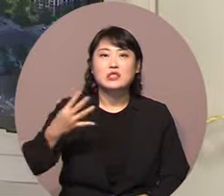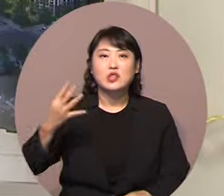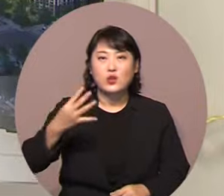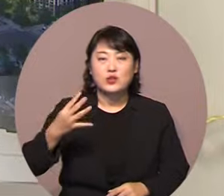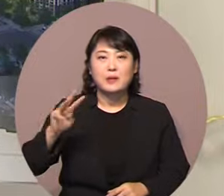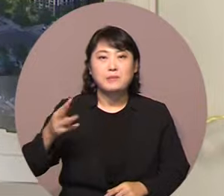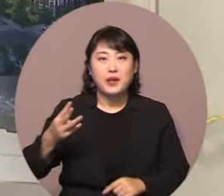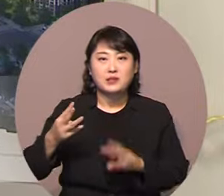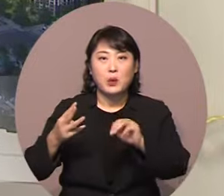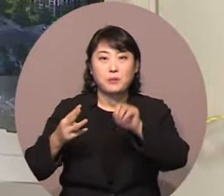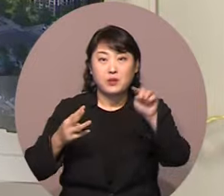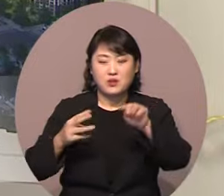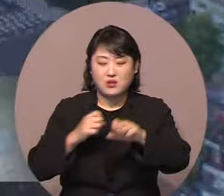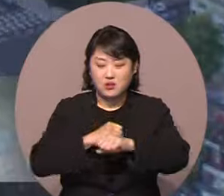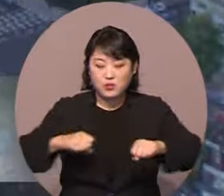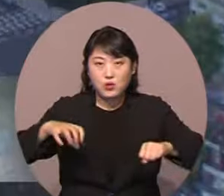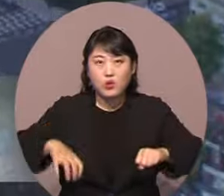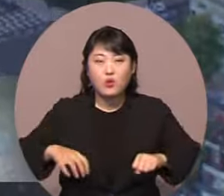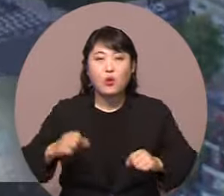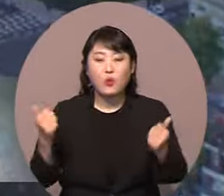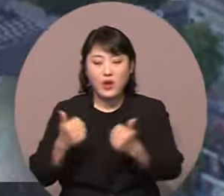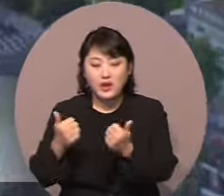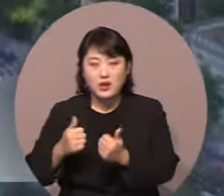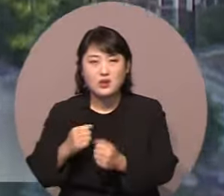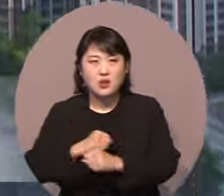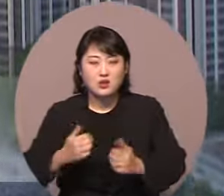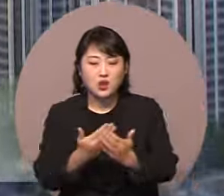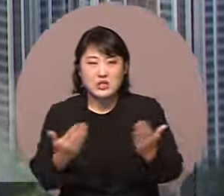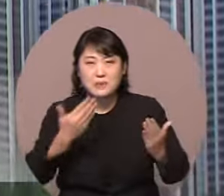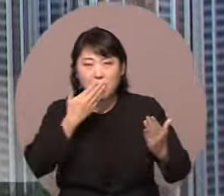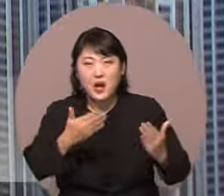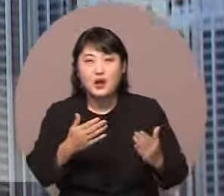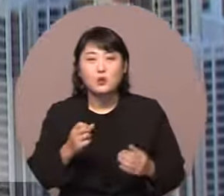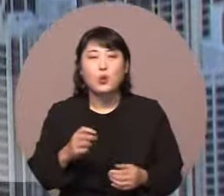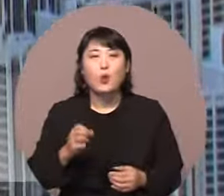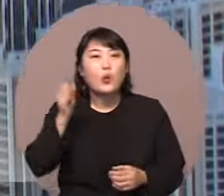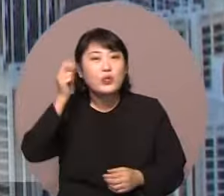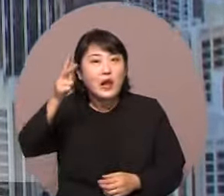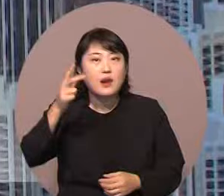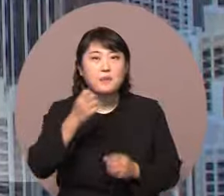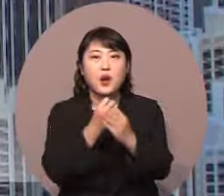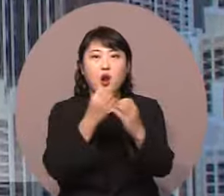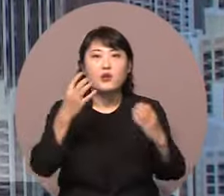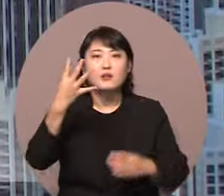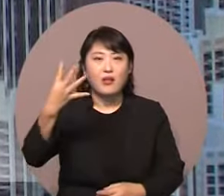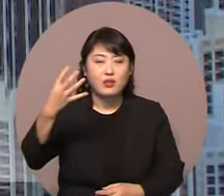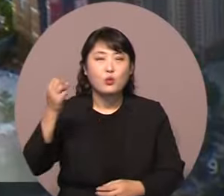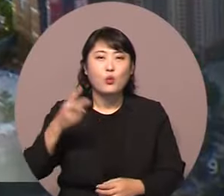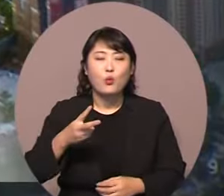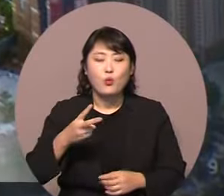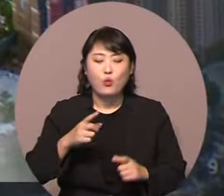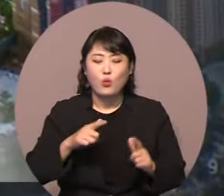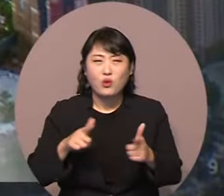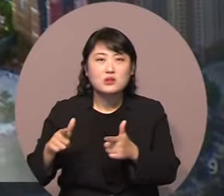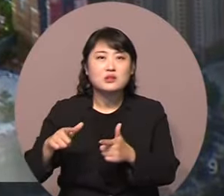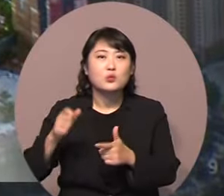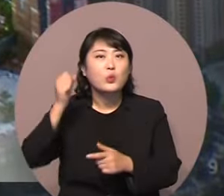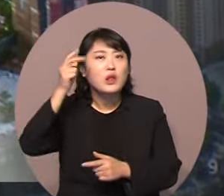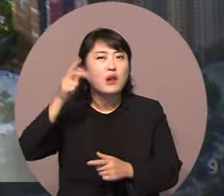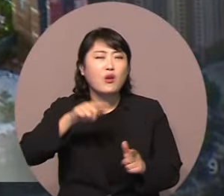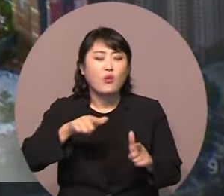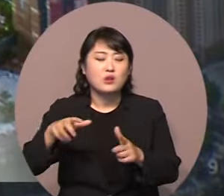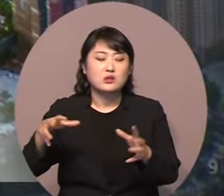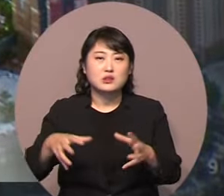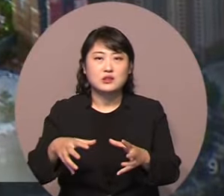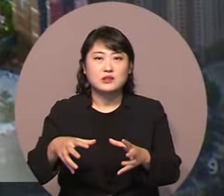14,300제곱미터의 컨벤션 기능과 4성급 호텔, 주거 업무시설 등이 한 곳에 모인 메가충청 스퀘어